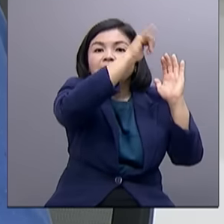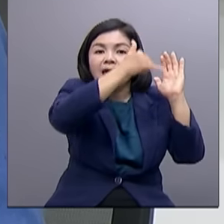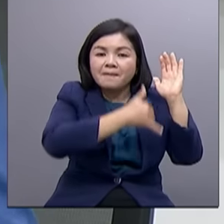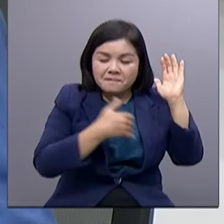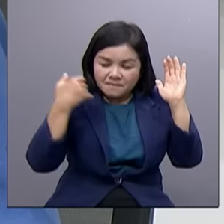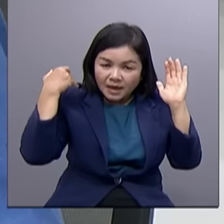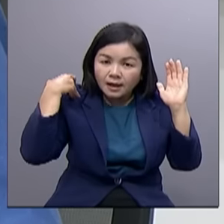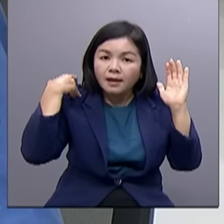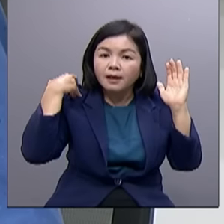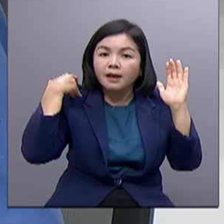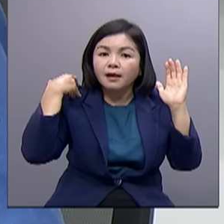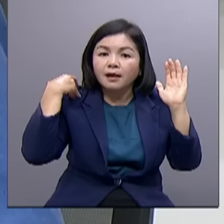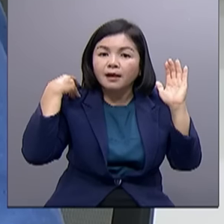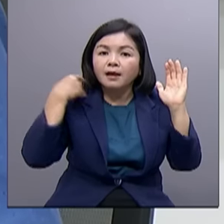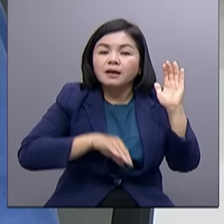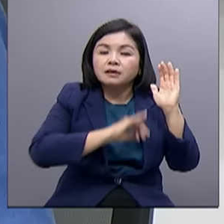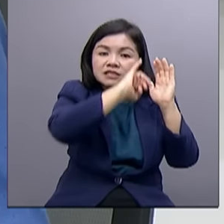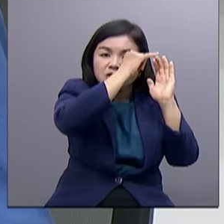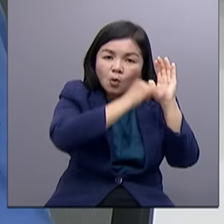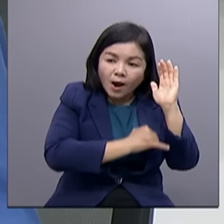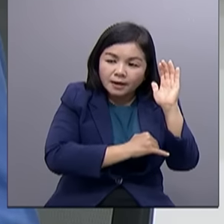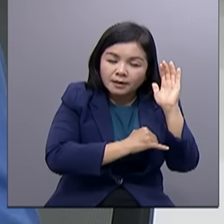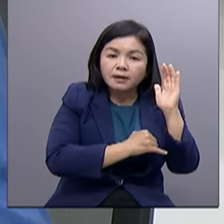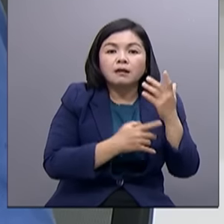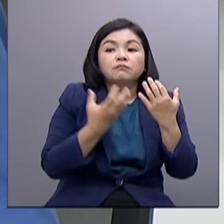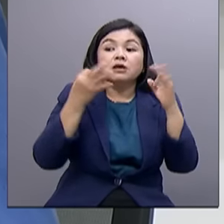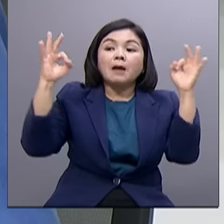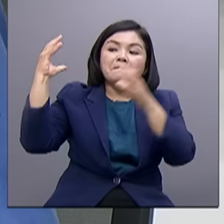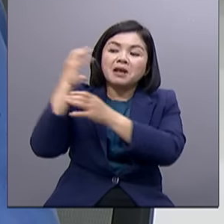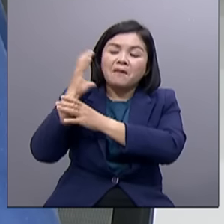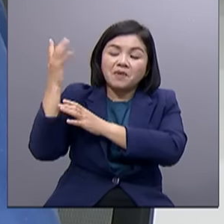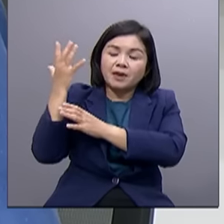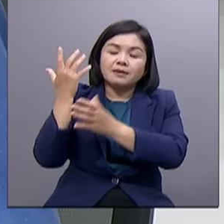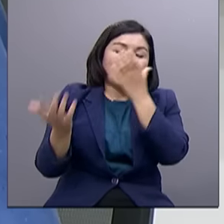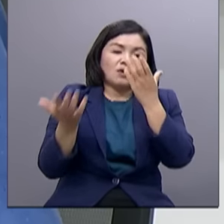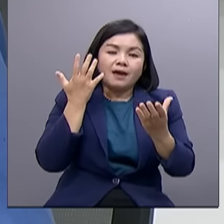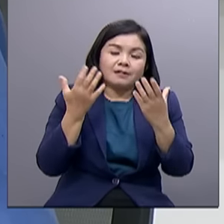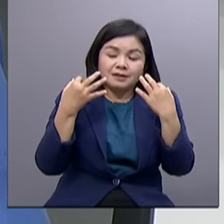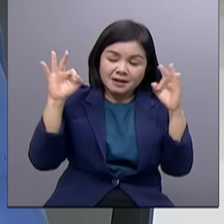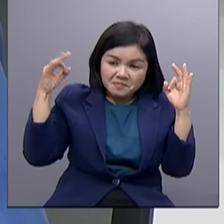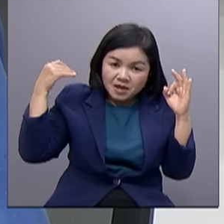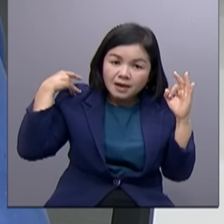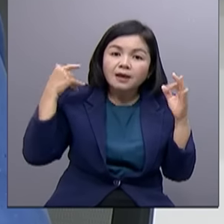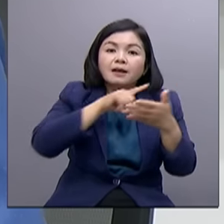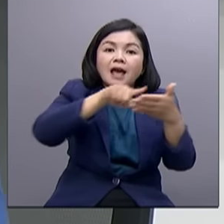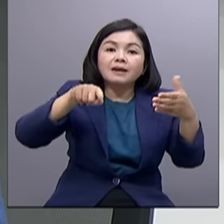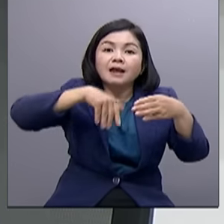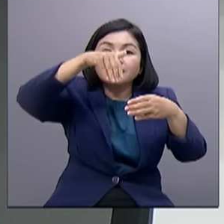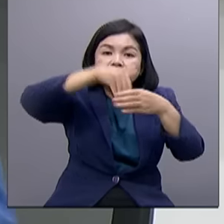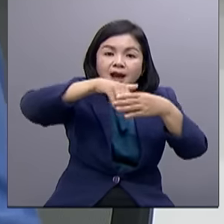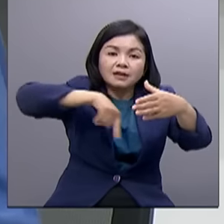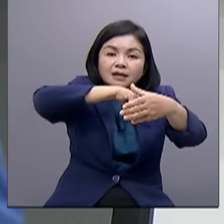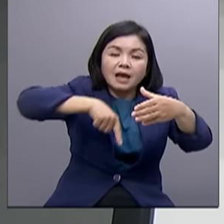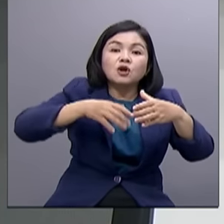ที่เป็นไปอย่างอิสระแล้วก็มีการเอ่อเลือกกันโดย